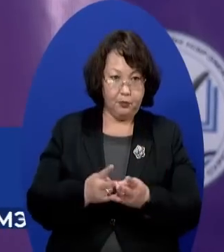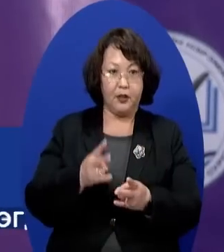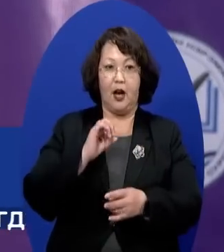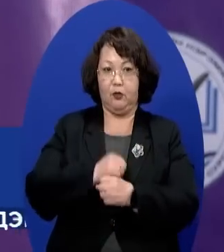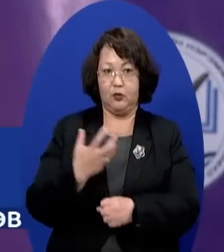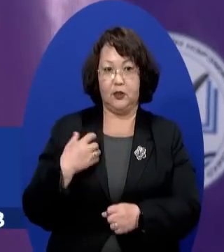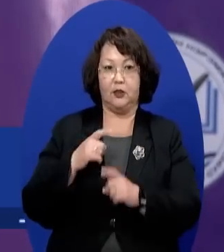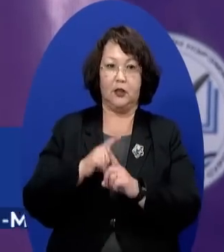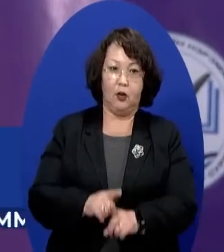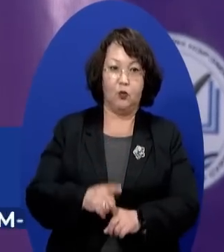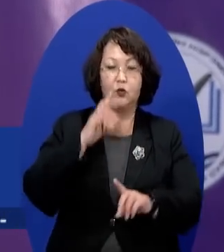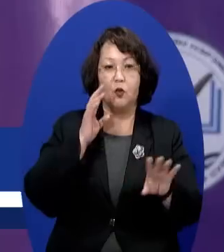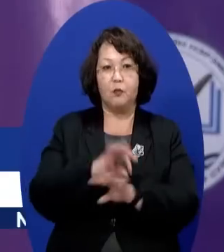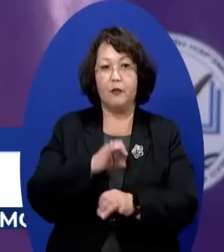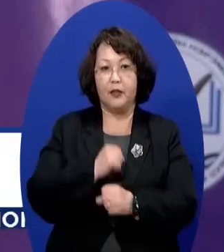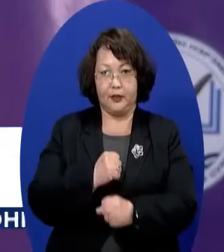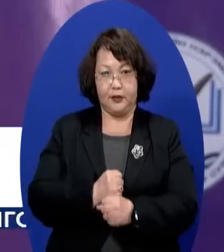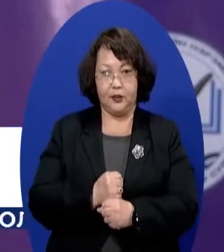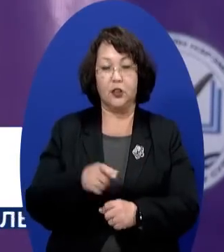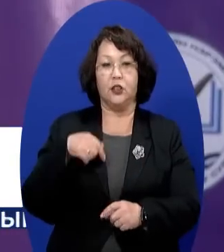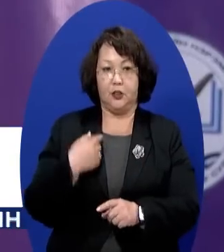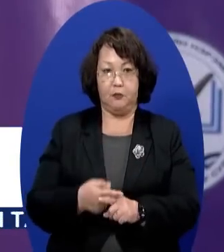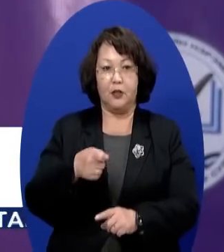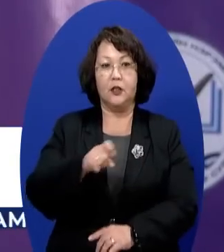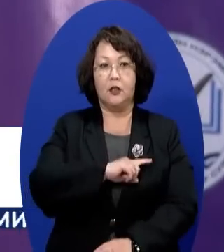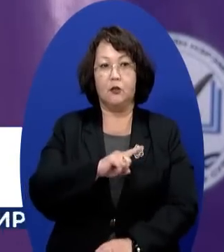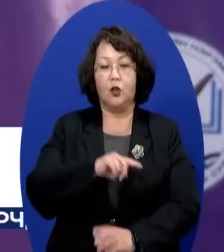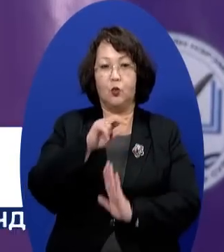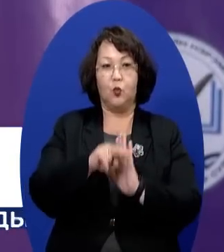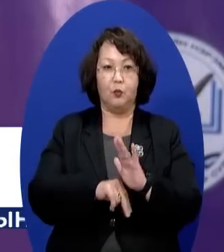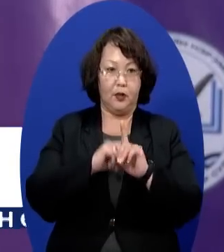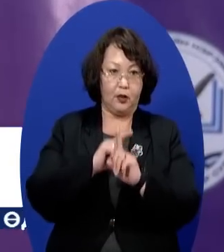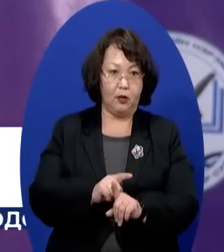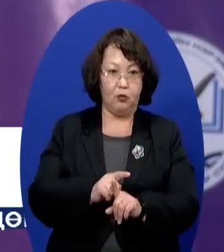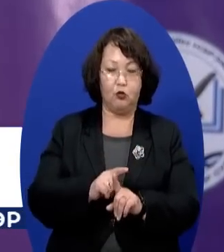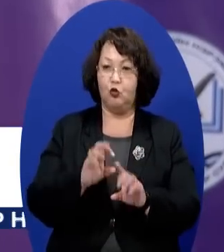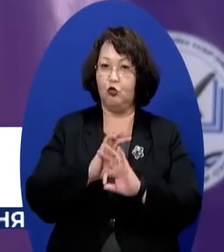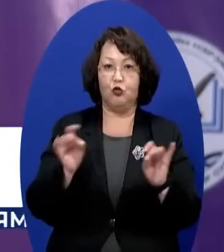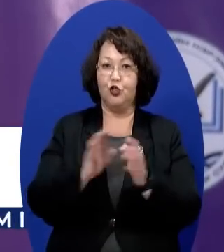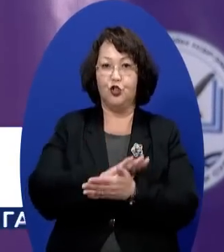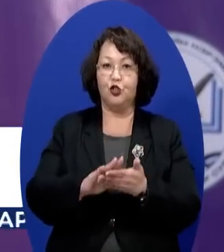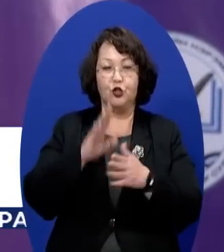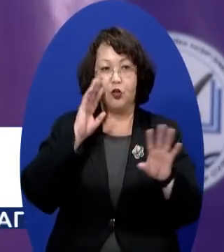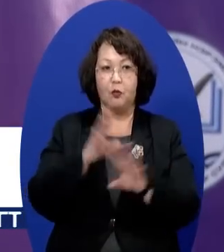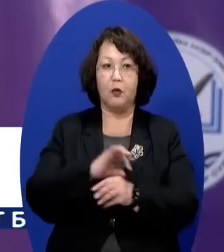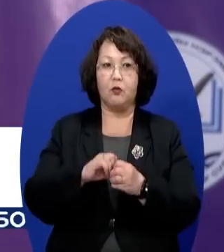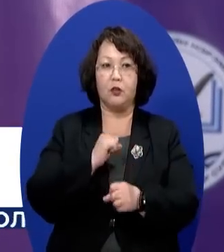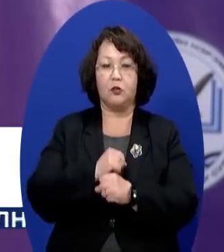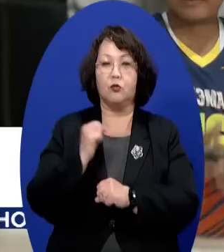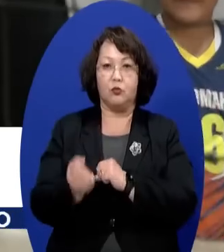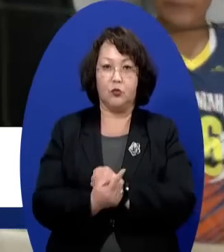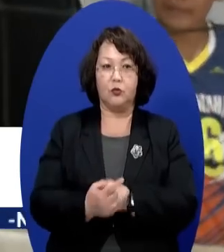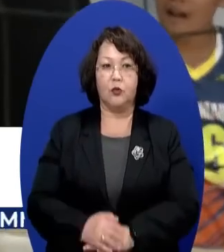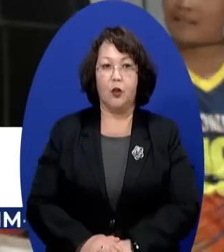хүрээнд ерөнхийдөө зохион байгуулж байна гэж ойлгож байна. Дээрэс нь энэ тэмцээн маань дүрмийн хувьд бас нэг гараа шинжилсэн дүрмээр зохион байгуулж байгаагаараа онцлогтой